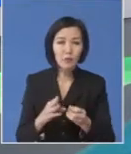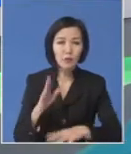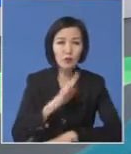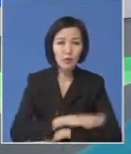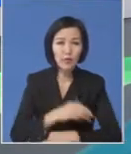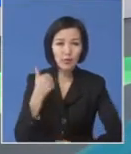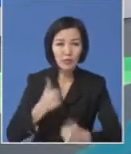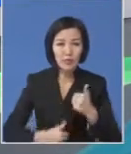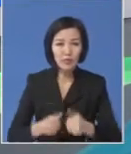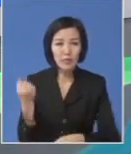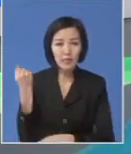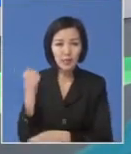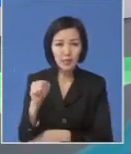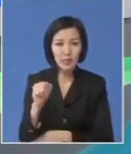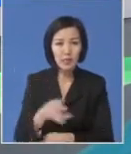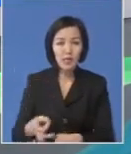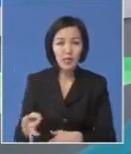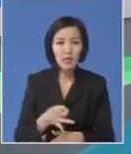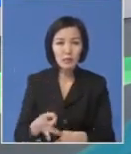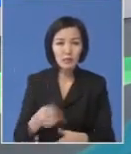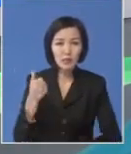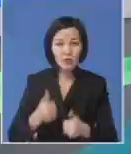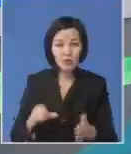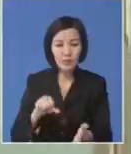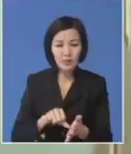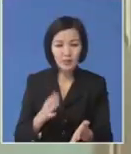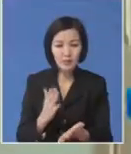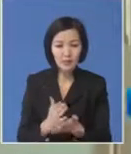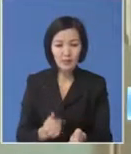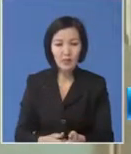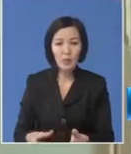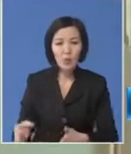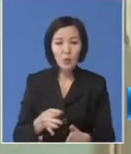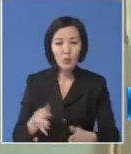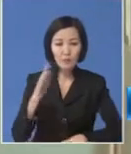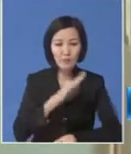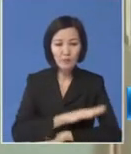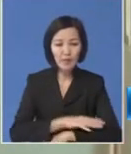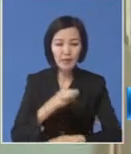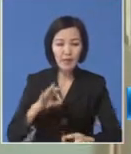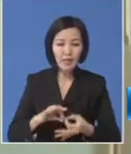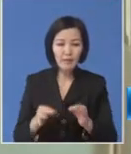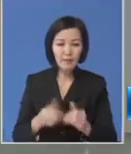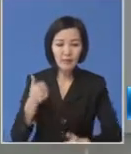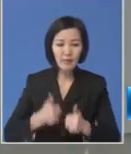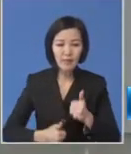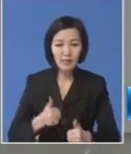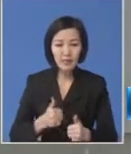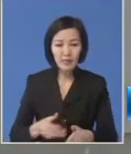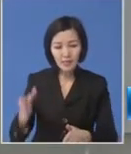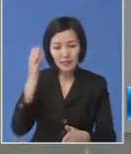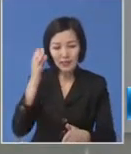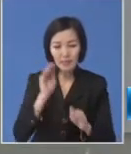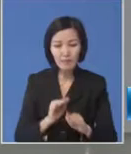шыққандар олимпиаданың республикалық кезеңіне жолдама алады. Облыстық пән олимпиадасы нағыз дарынды шәкірттер бас қосатын